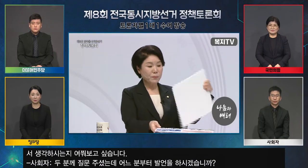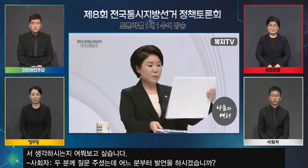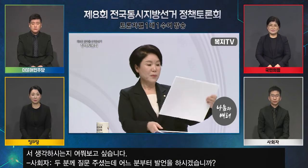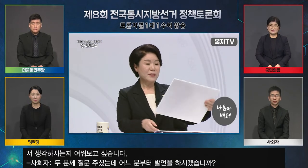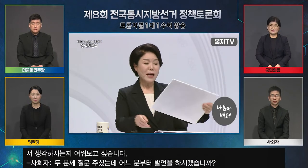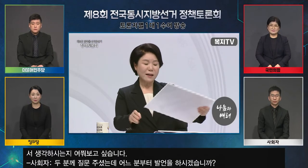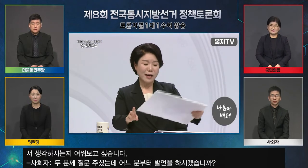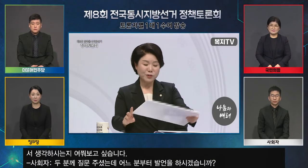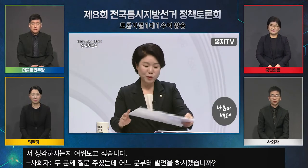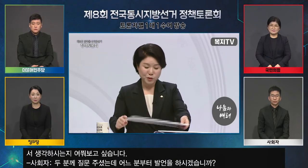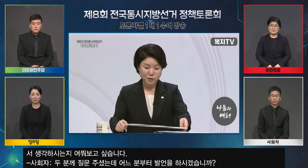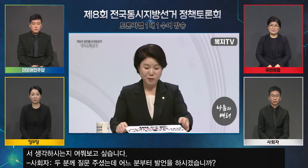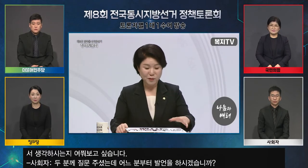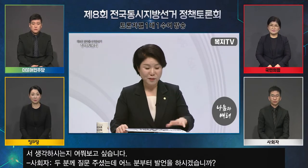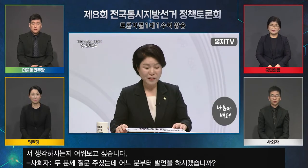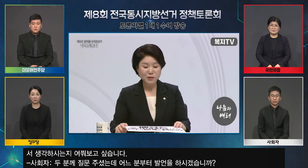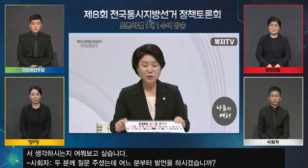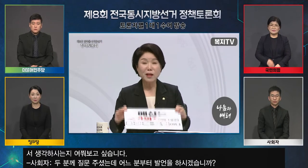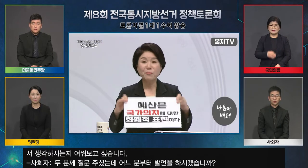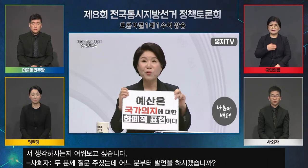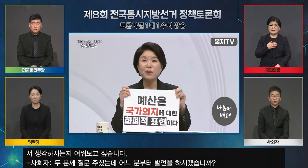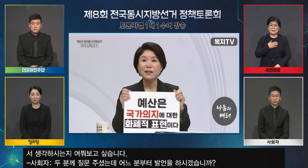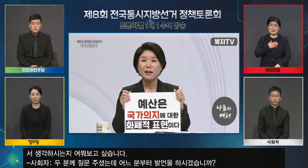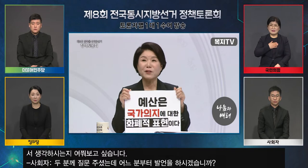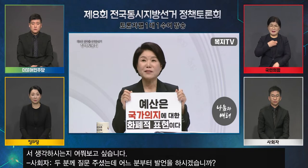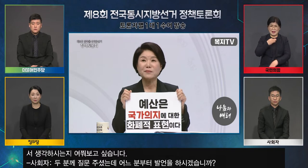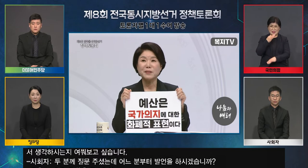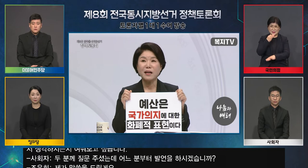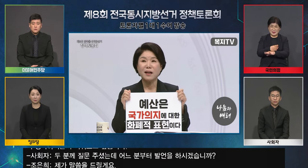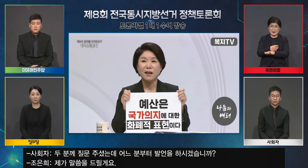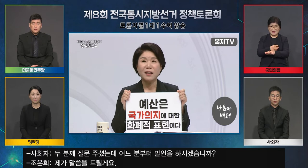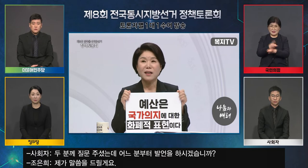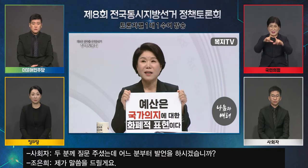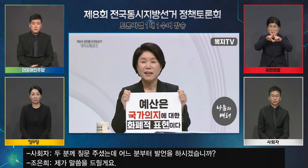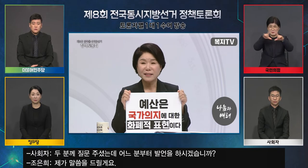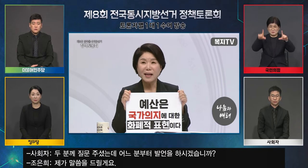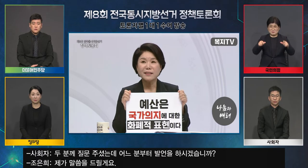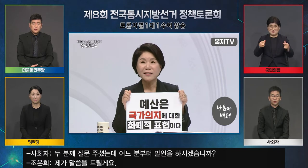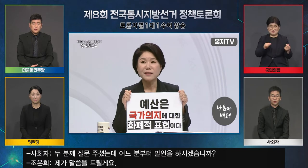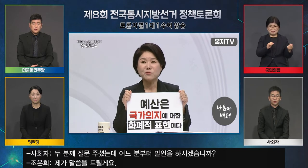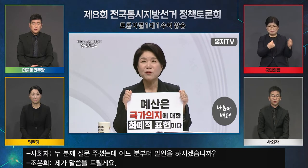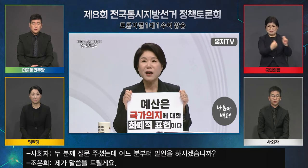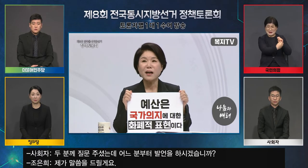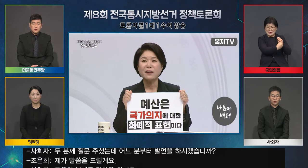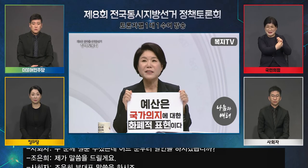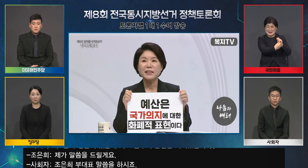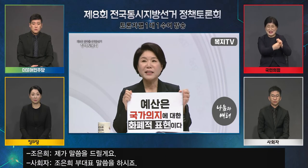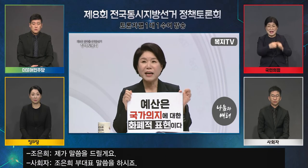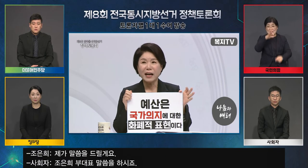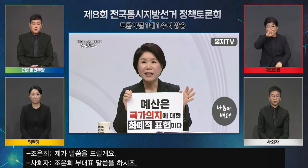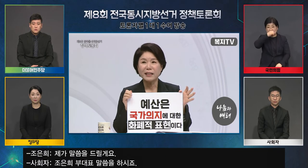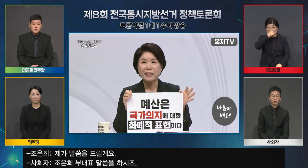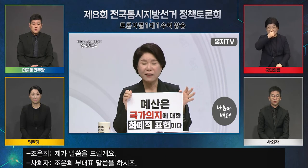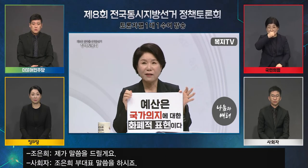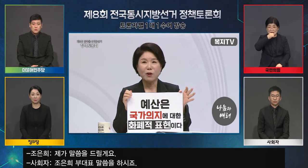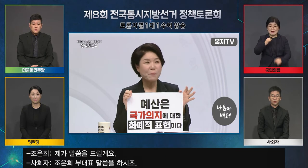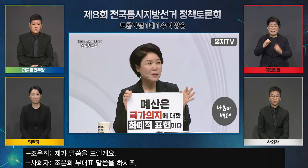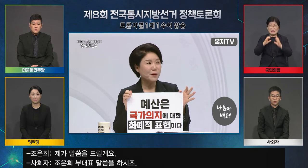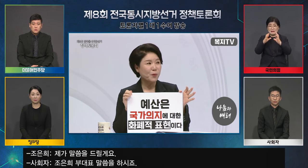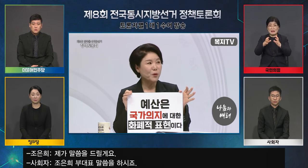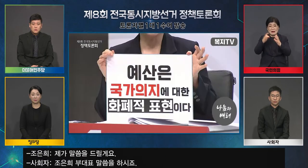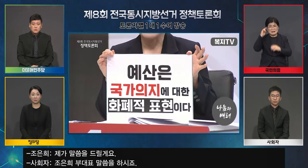제가 그냥 아주 단순한 표를 하나 가져왔습니다. 예산은 국가의지에 대한